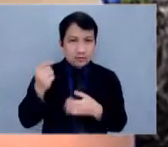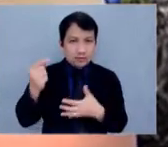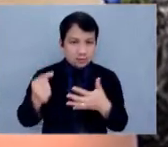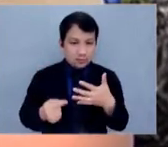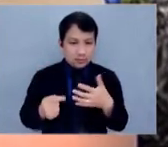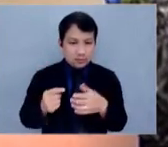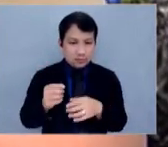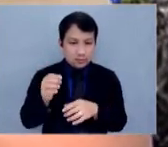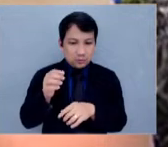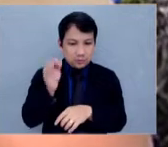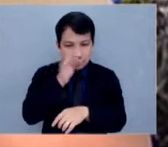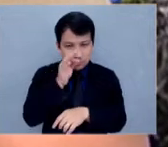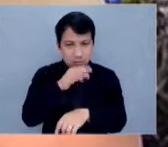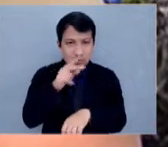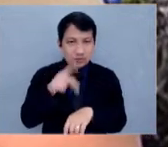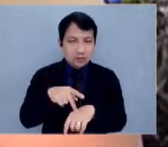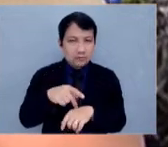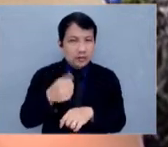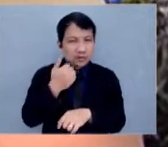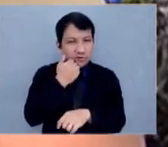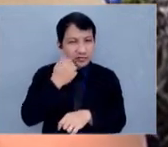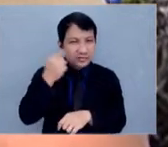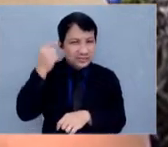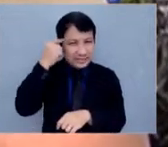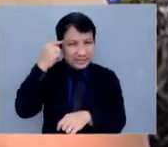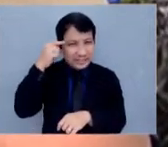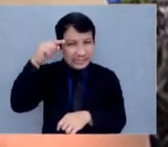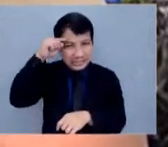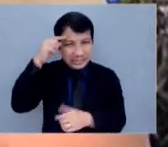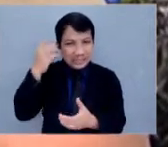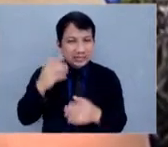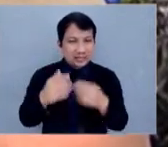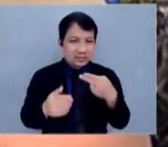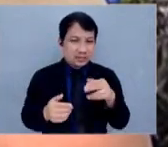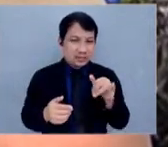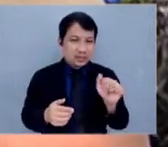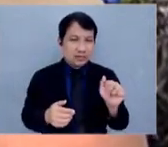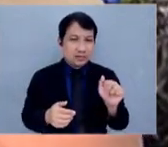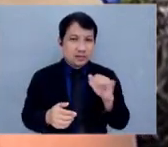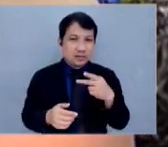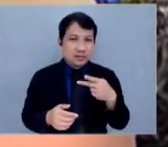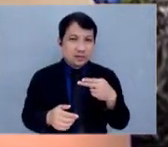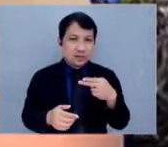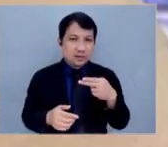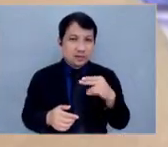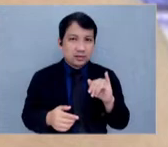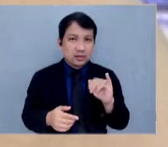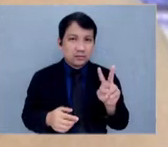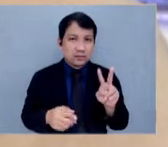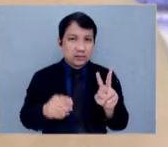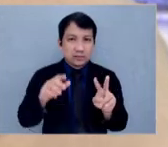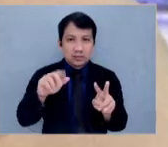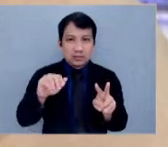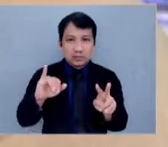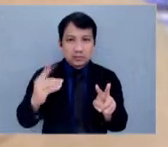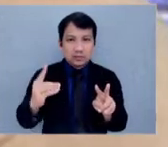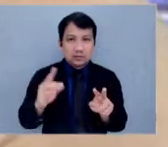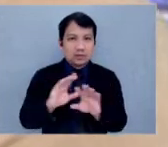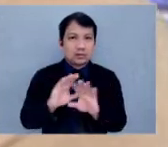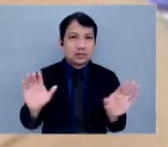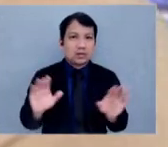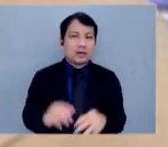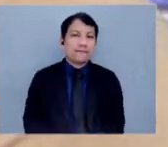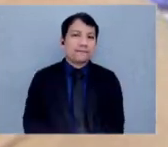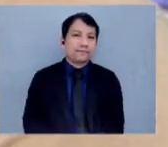na may stigma sa HIV and AIDS. Feeling nila na pag death sentence, it's not true. Pag nakuha